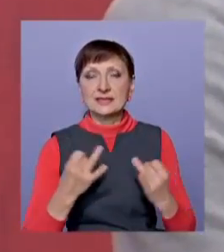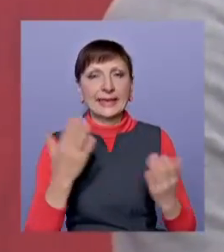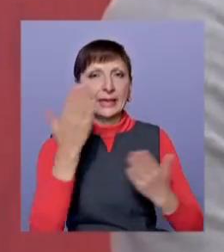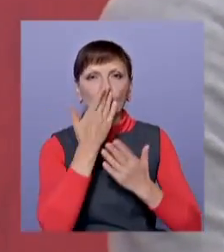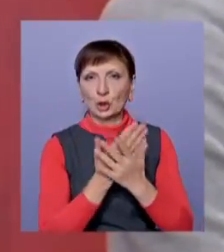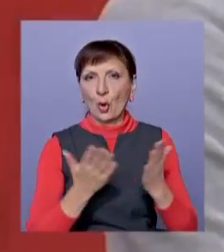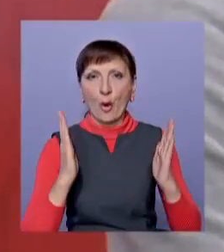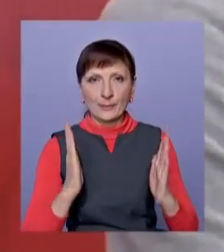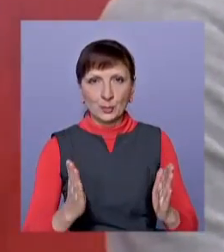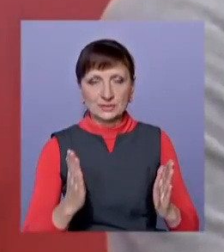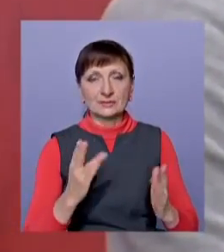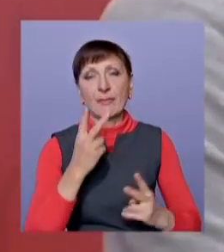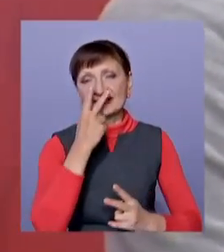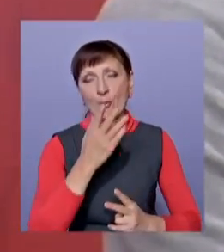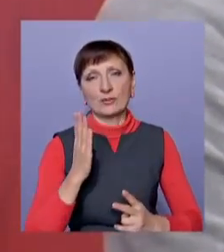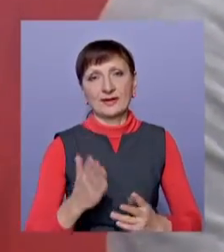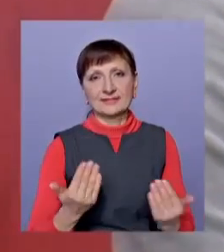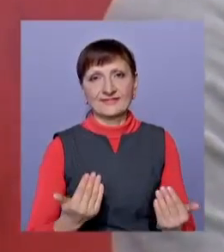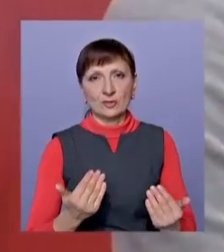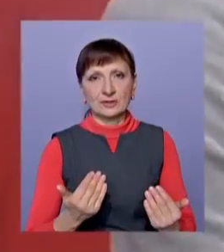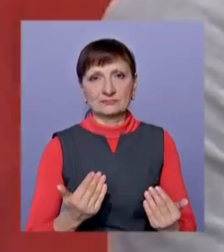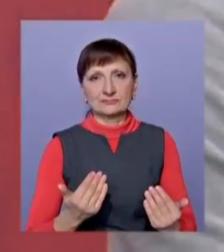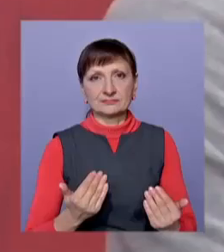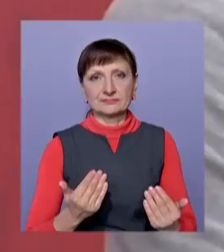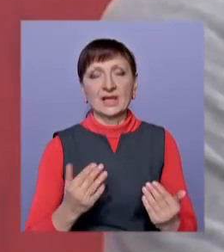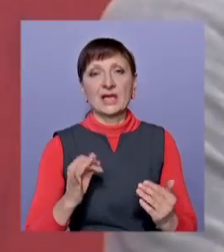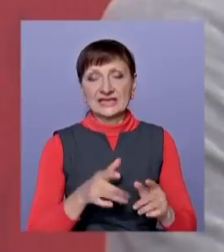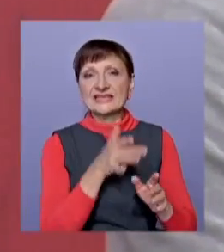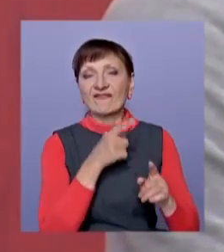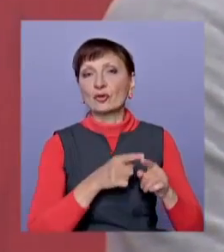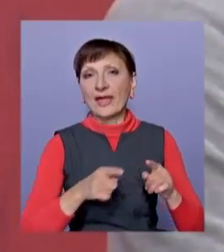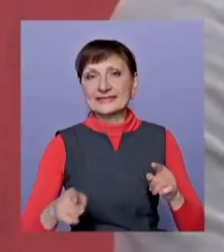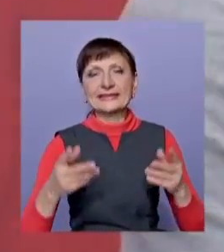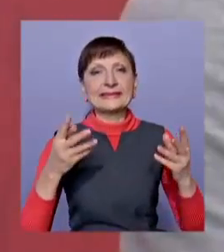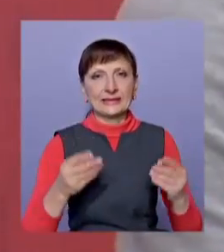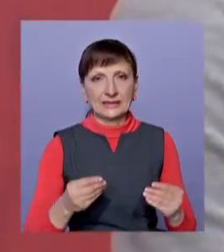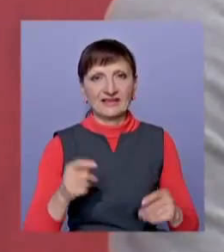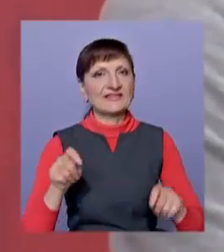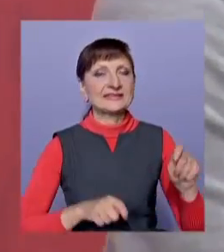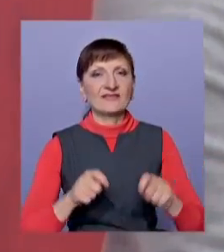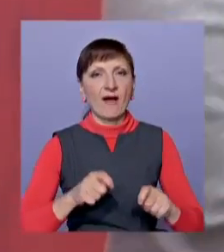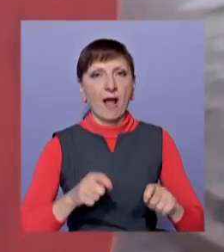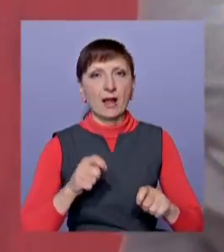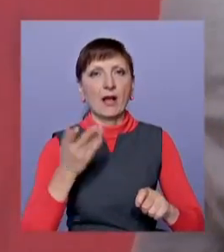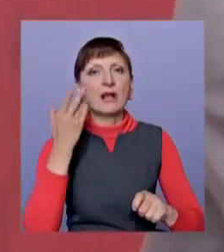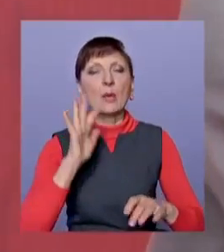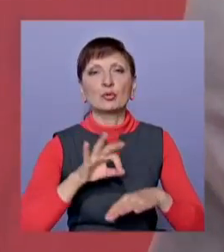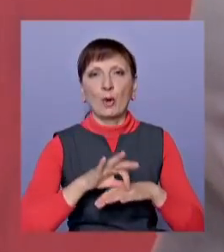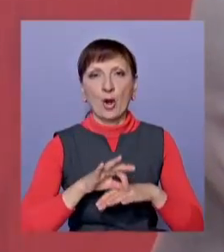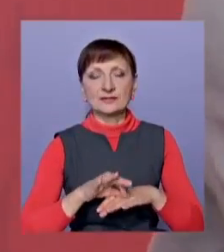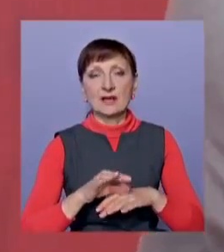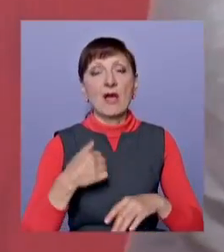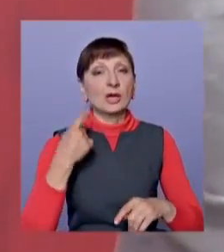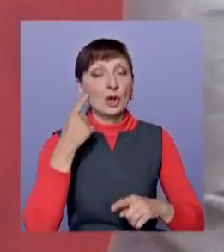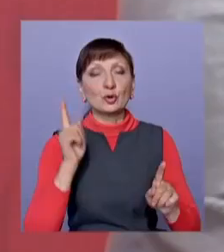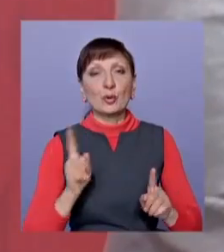картины. Мы посмотрим вот за эти дни. И я думаю,